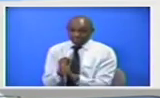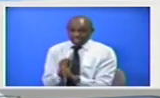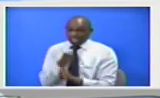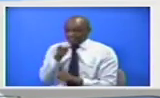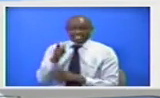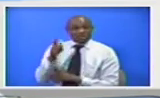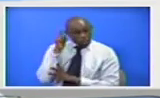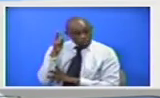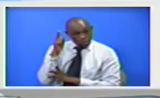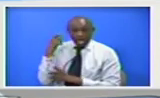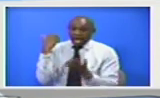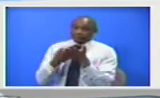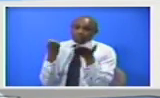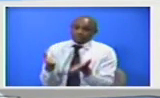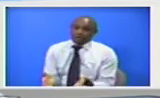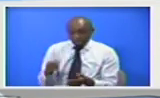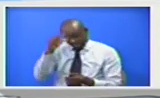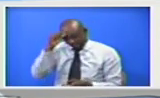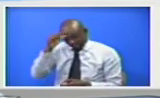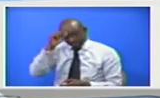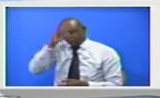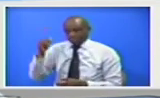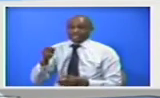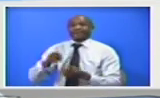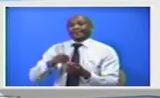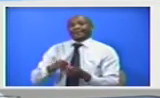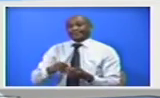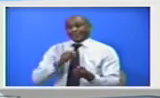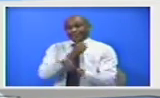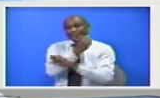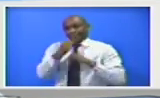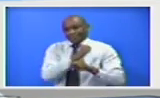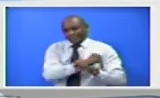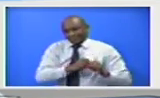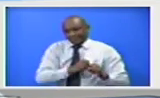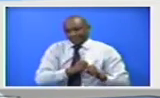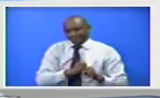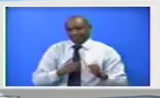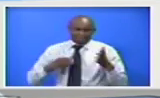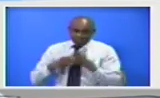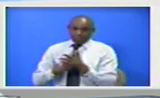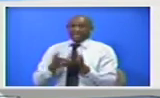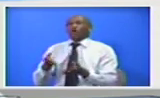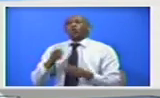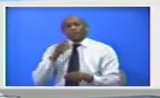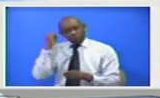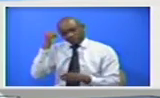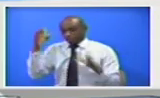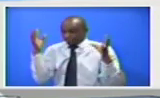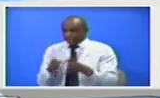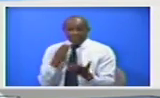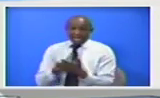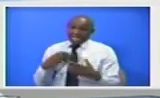Hiyo sheria hadi wakati huu serikali ya Jubilee imelalia. Kwa hivyo vyama havina nguvu ya